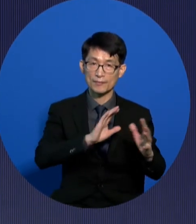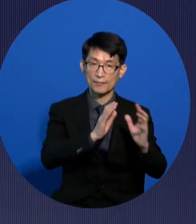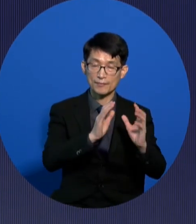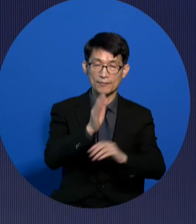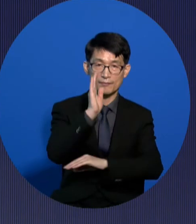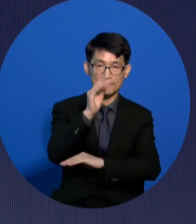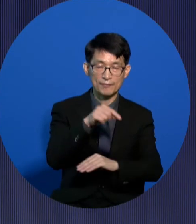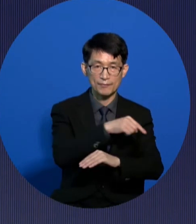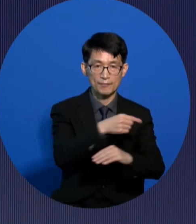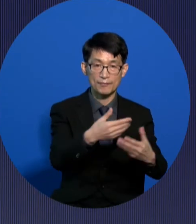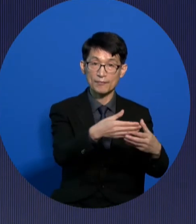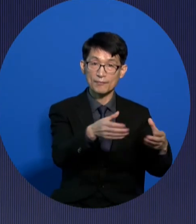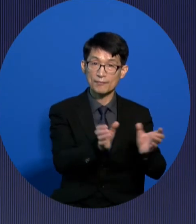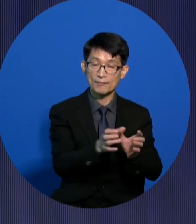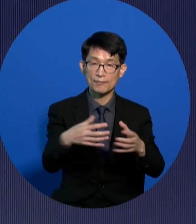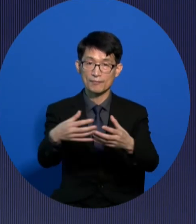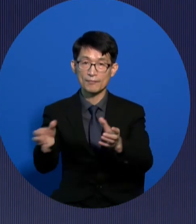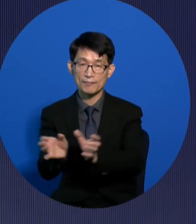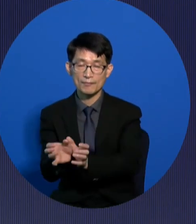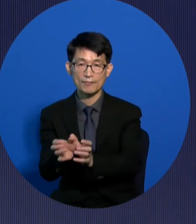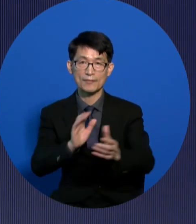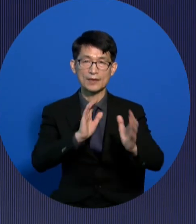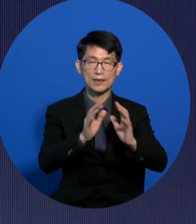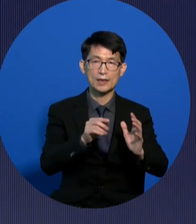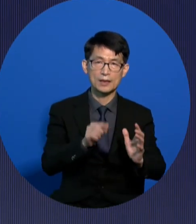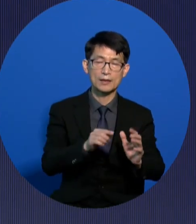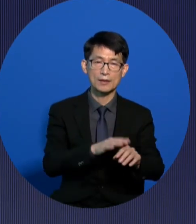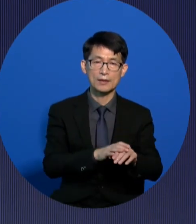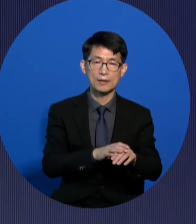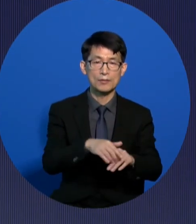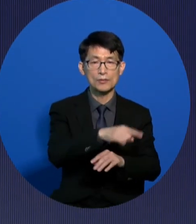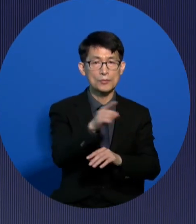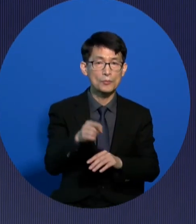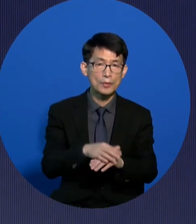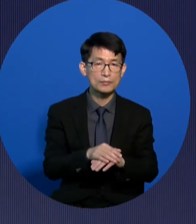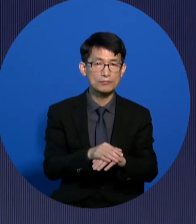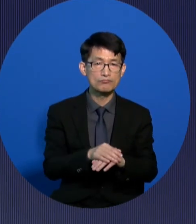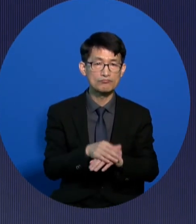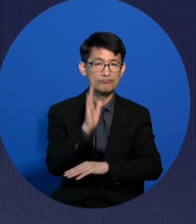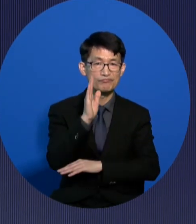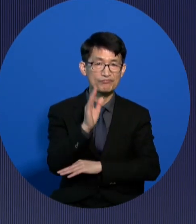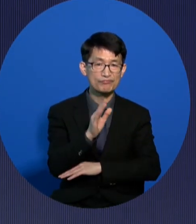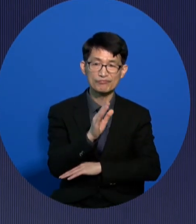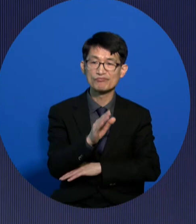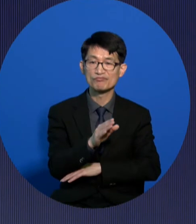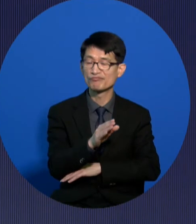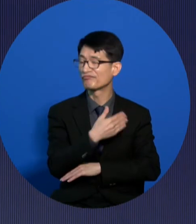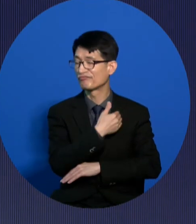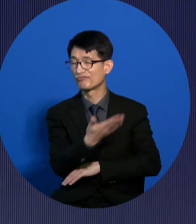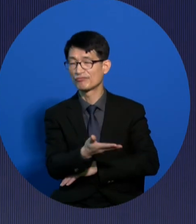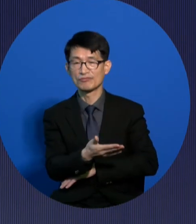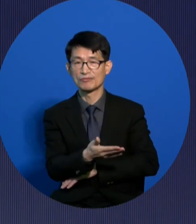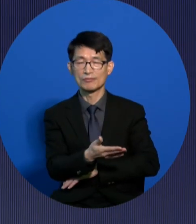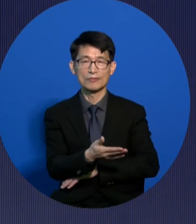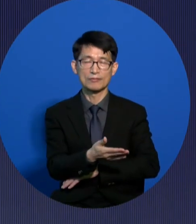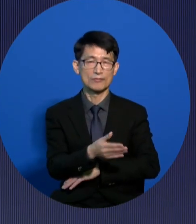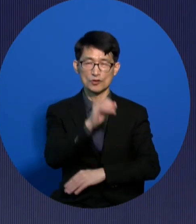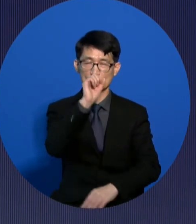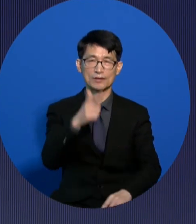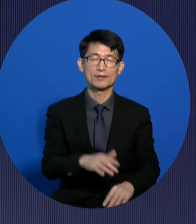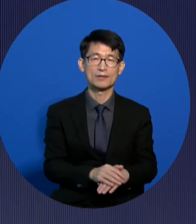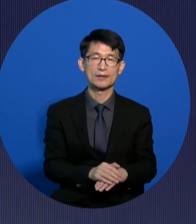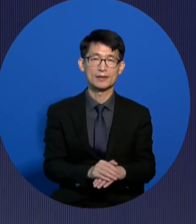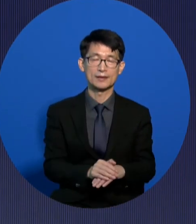되는데 형식에 맞는 그냥 꼭지 한두 꼭지만 하고 끝나는 거예요. 그래서 진정으로 이 자리에서 다